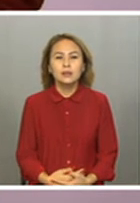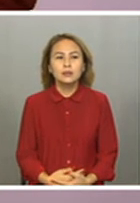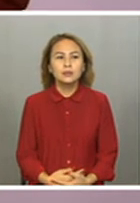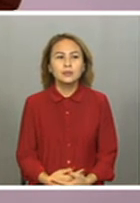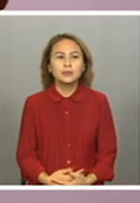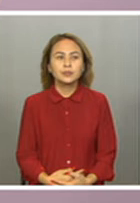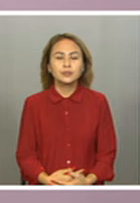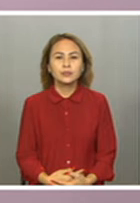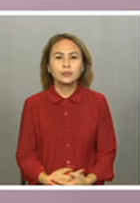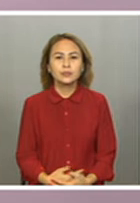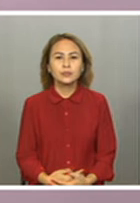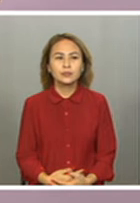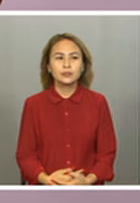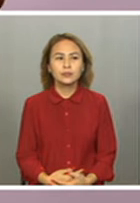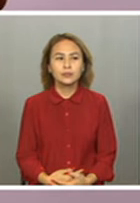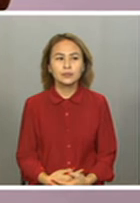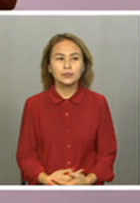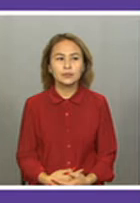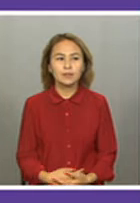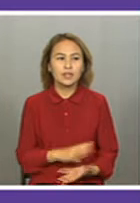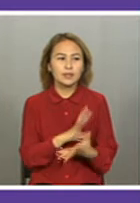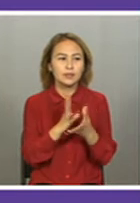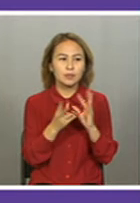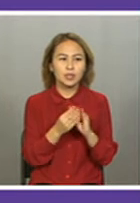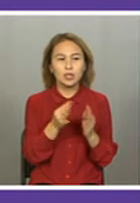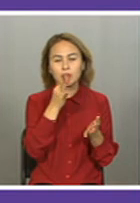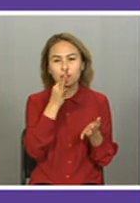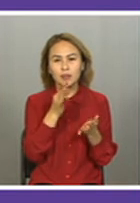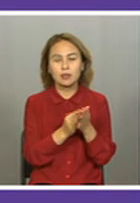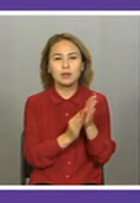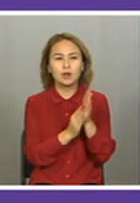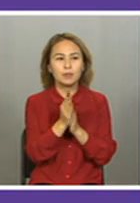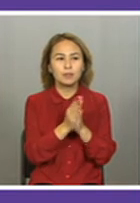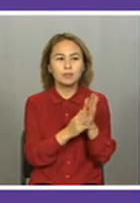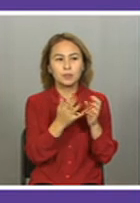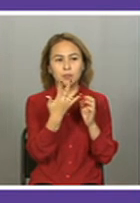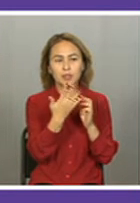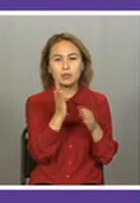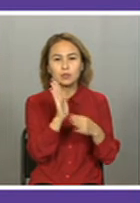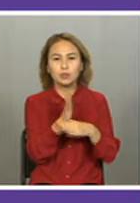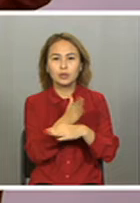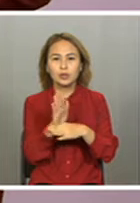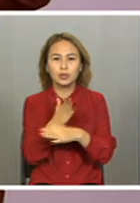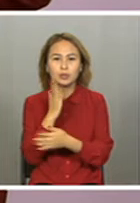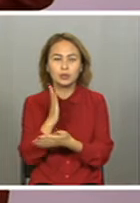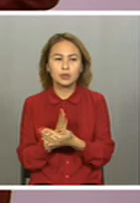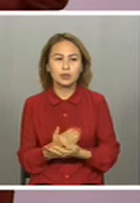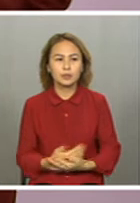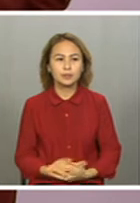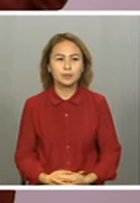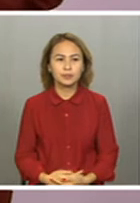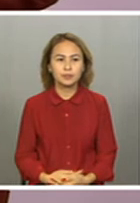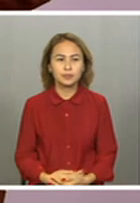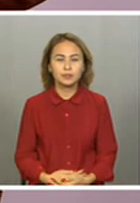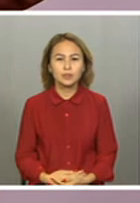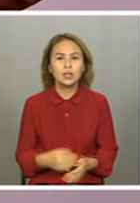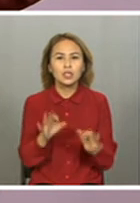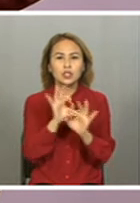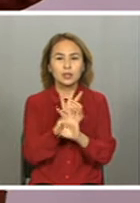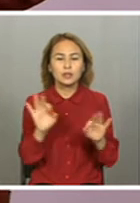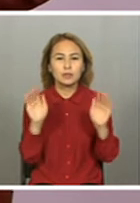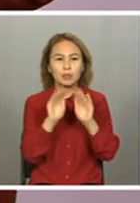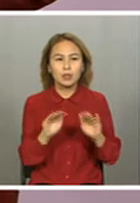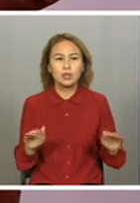5-ке тең. Демек, қияр 5 бөлікке бөлінген. Жақсы балалар,